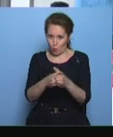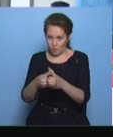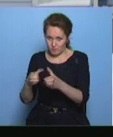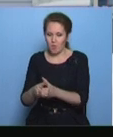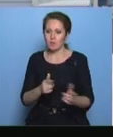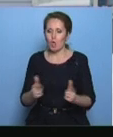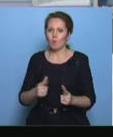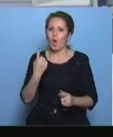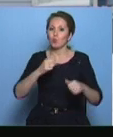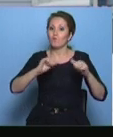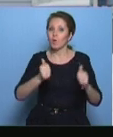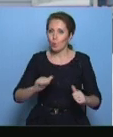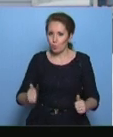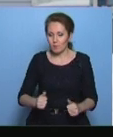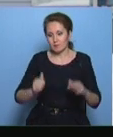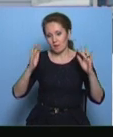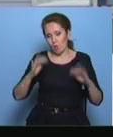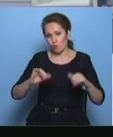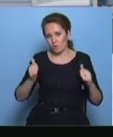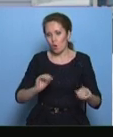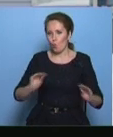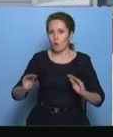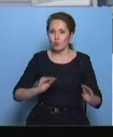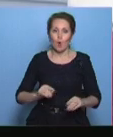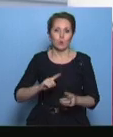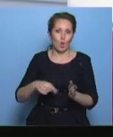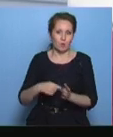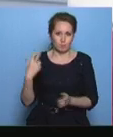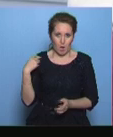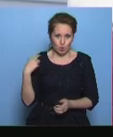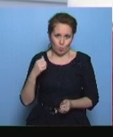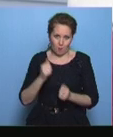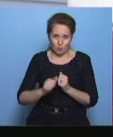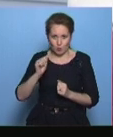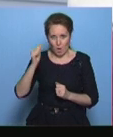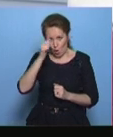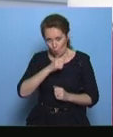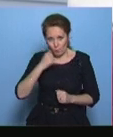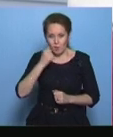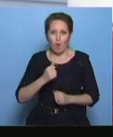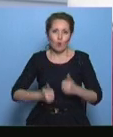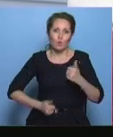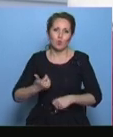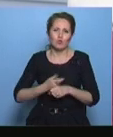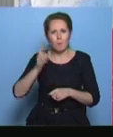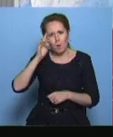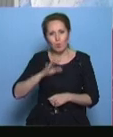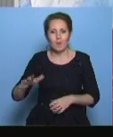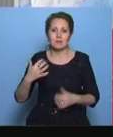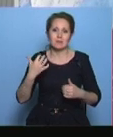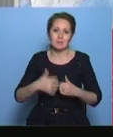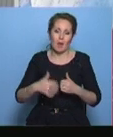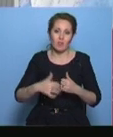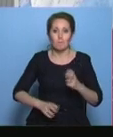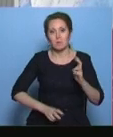фигурок. Снежные фигуры украшают Можгу каждый год. Конкурс очень популярен среди предприятий, детских садов и школ. Не остаются